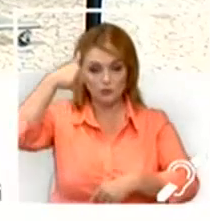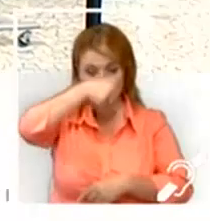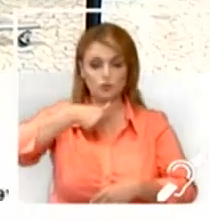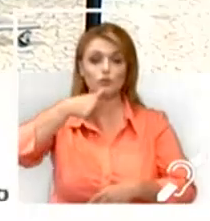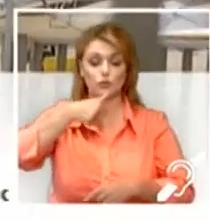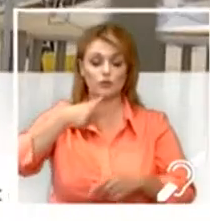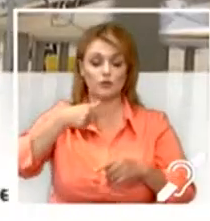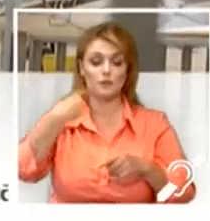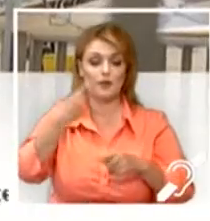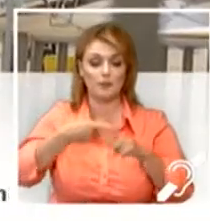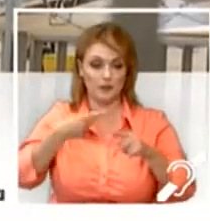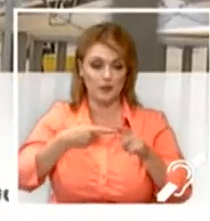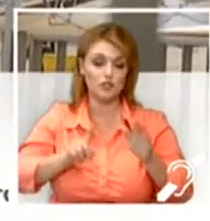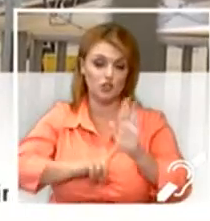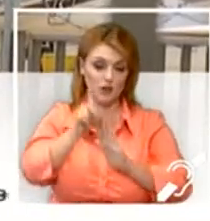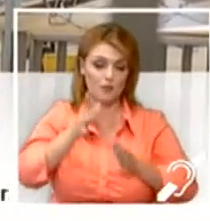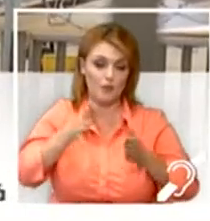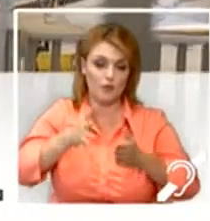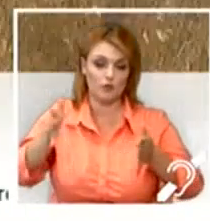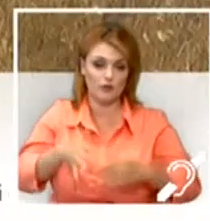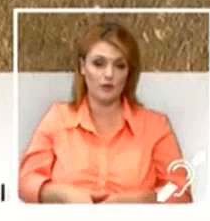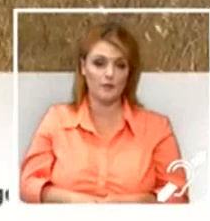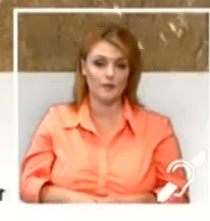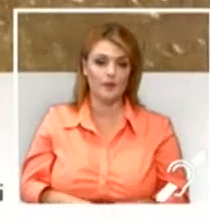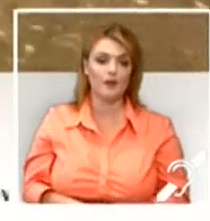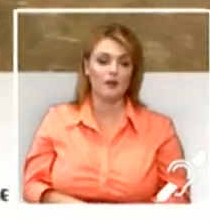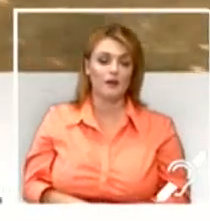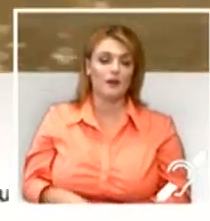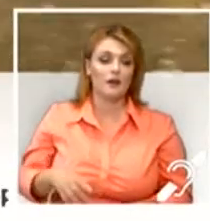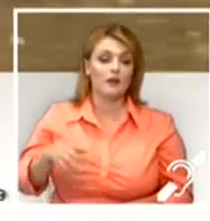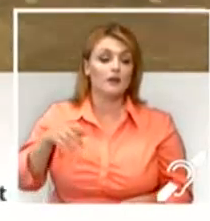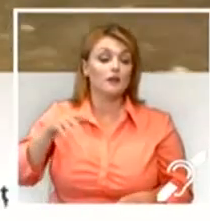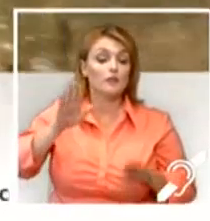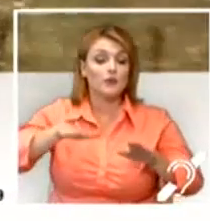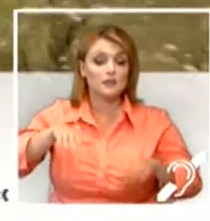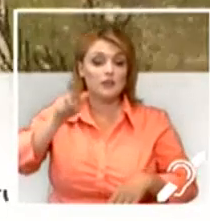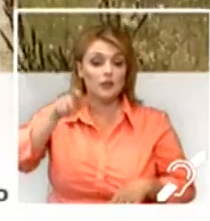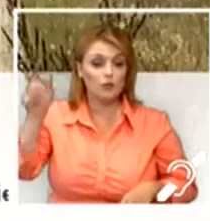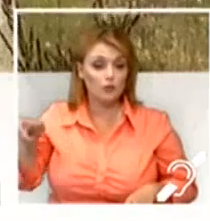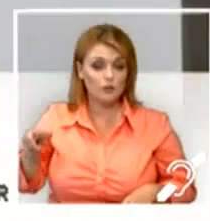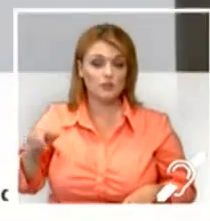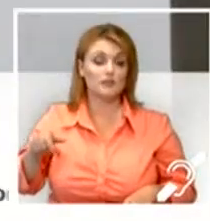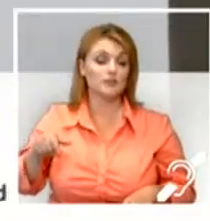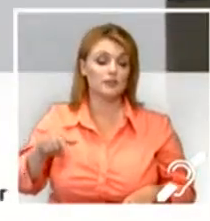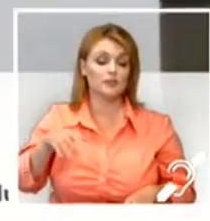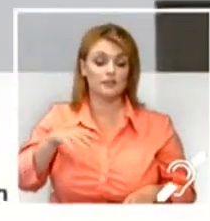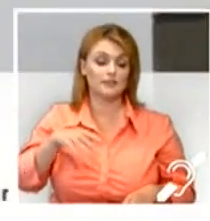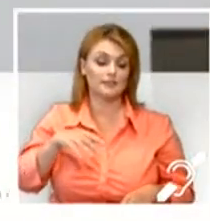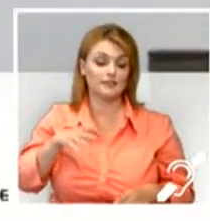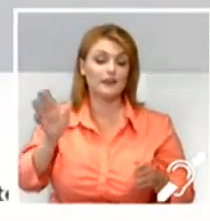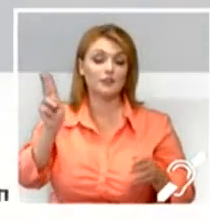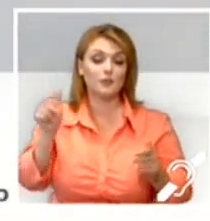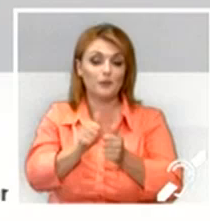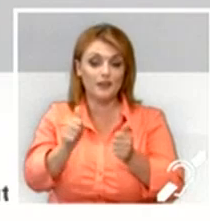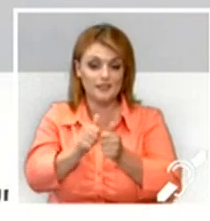fie operațional. Zgomotul avioanelor a fost o problemă reclamată vehement de locuitori cu mult înainte ca aeroportul să fie închis.